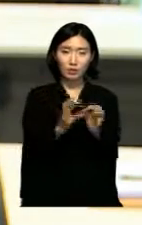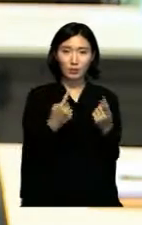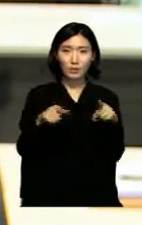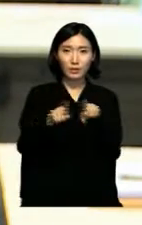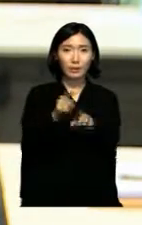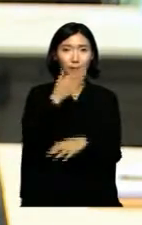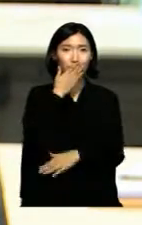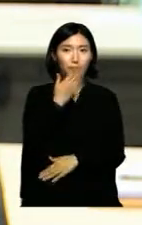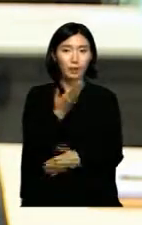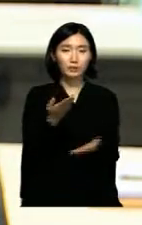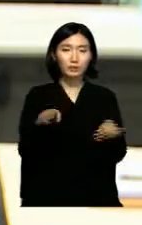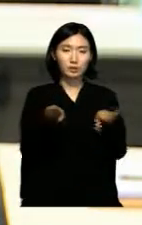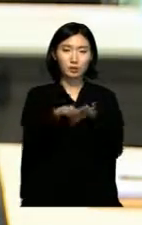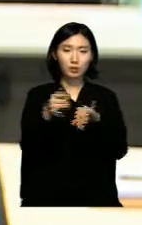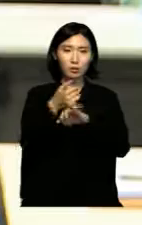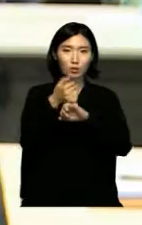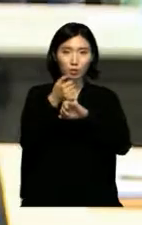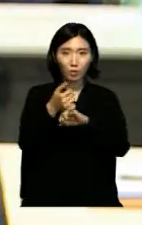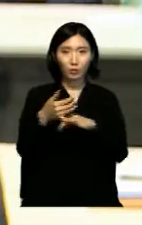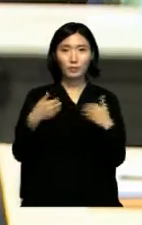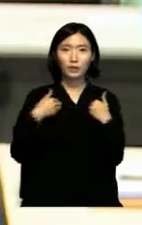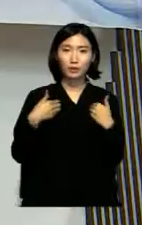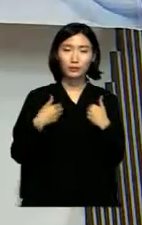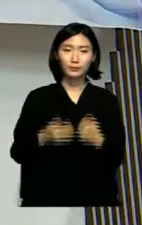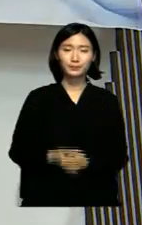있는 시설이 절실히 필요합니다.